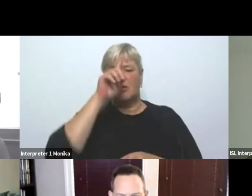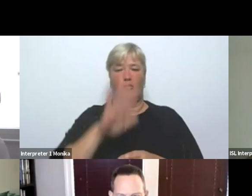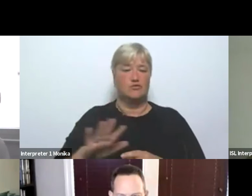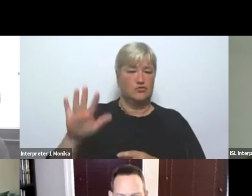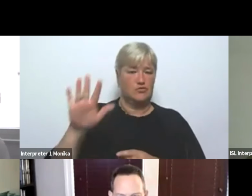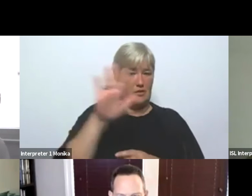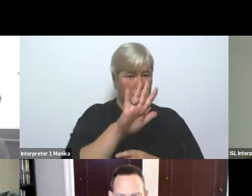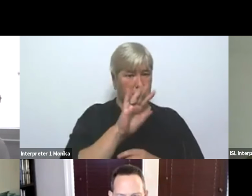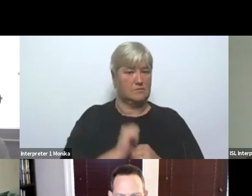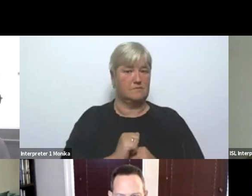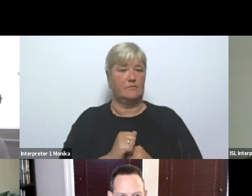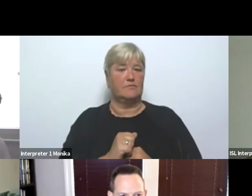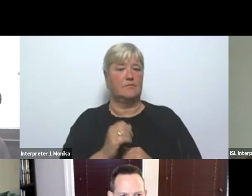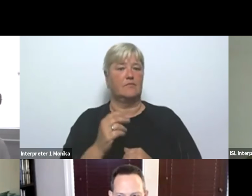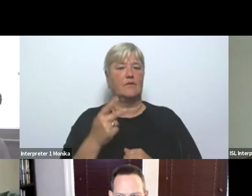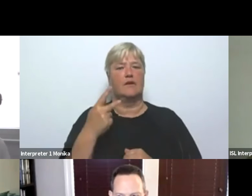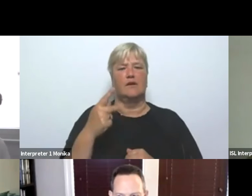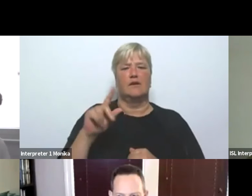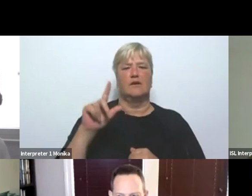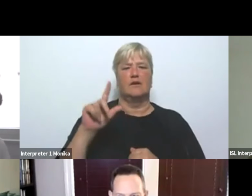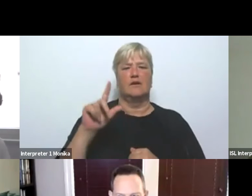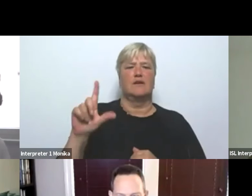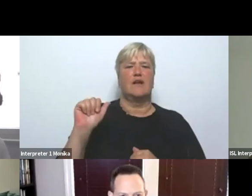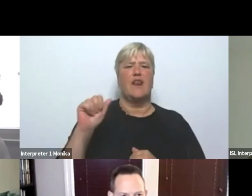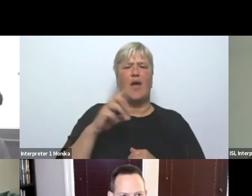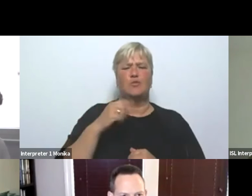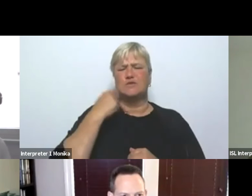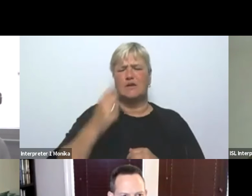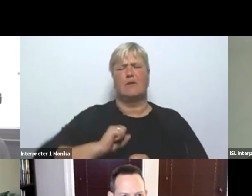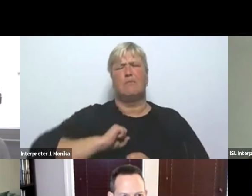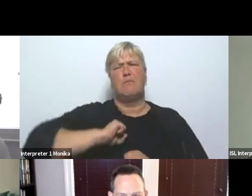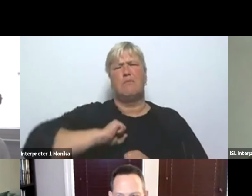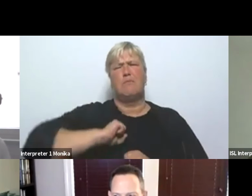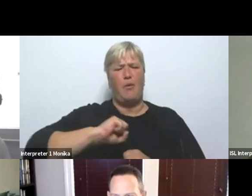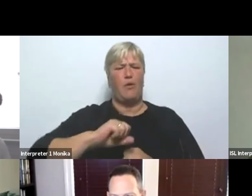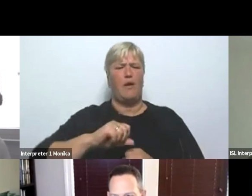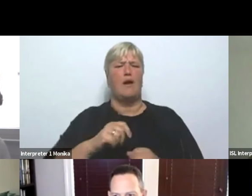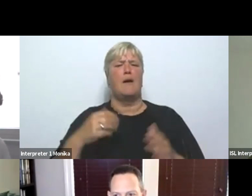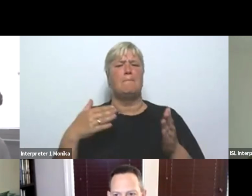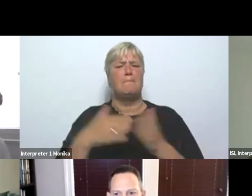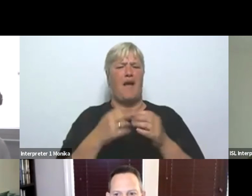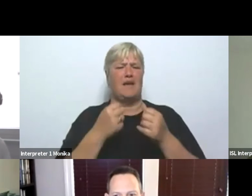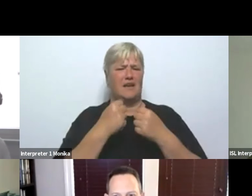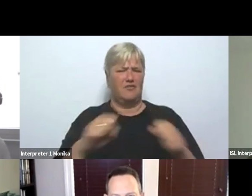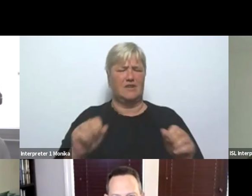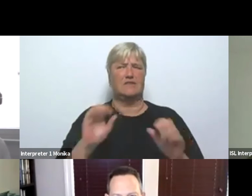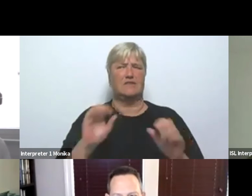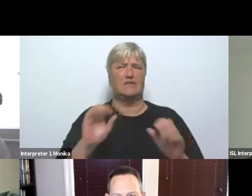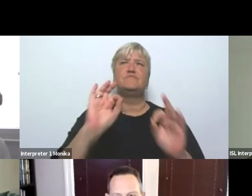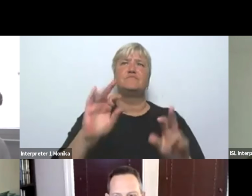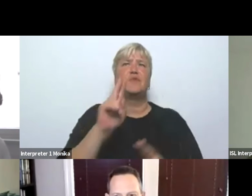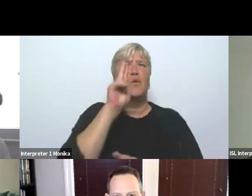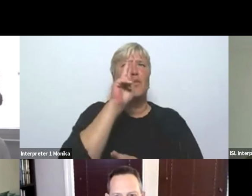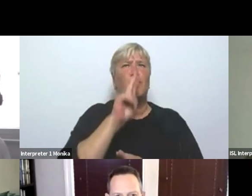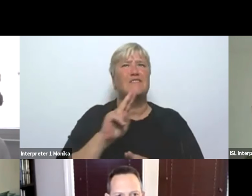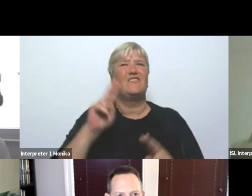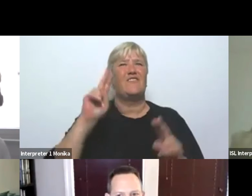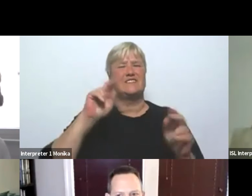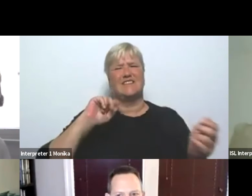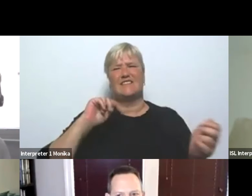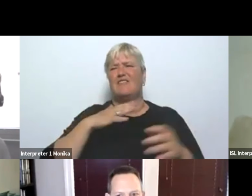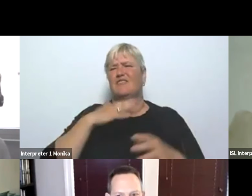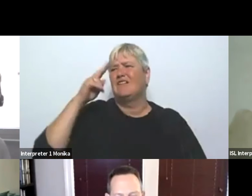Und Klaus sagt, die Power der Barrierefreiheit liegt in ihrer Universalität. Werden wir nachher auch